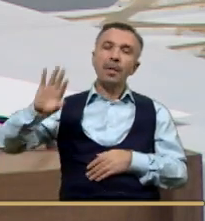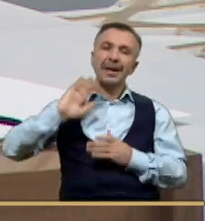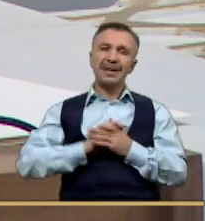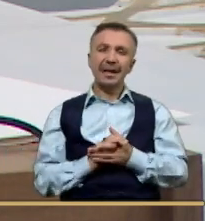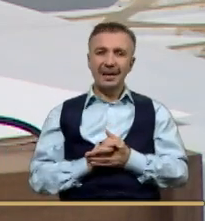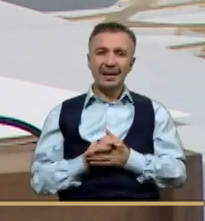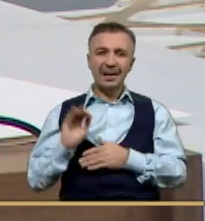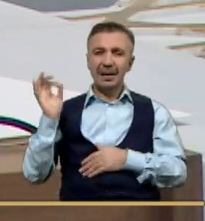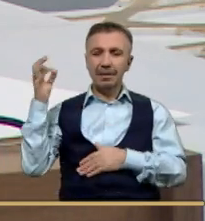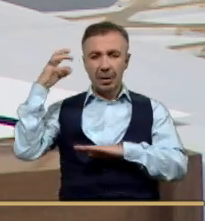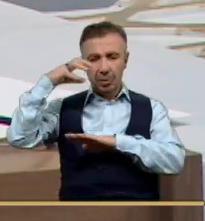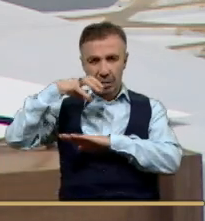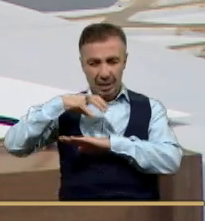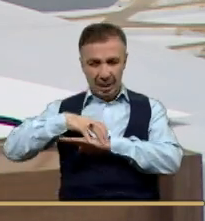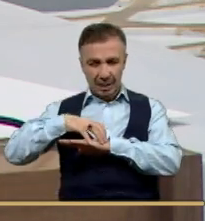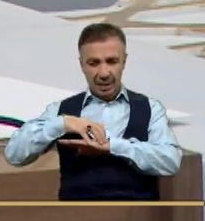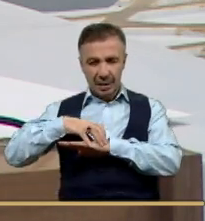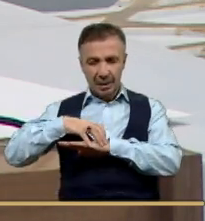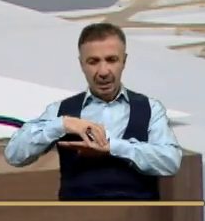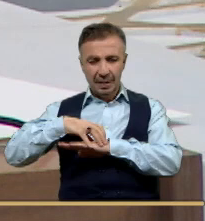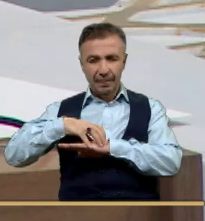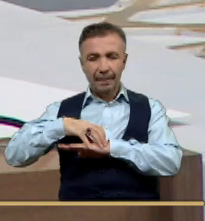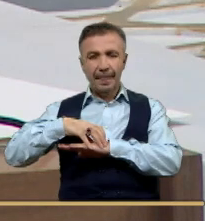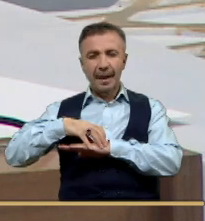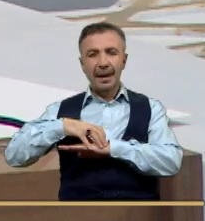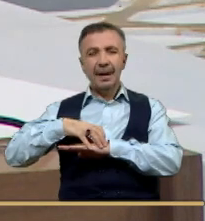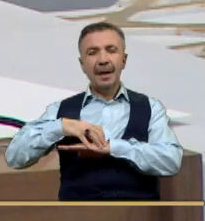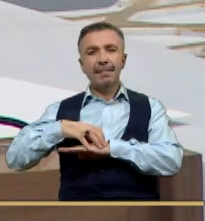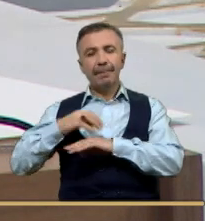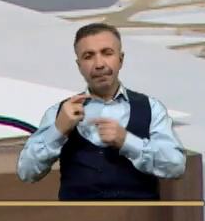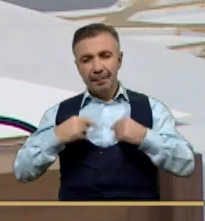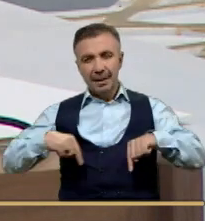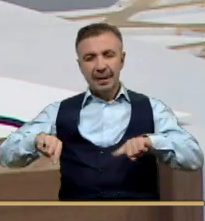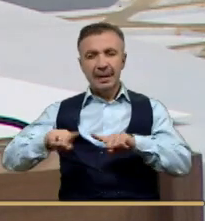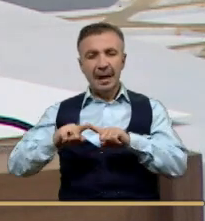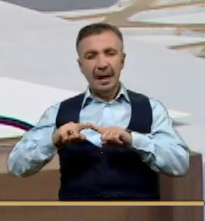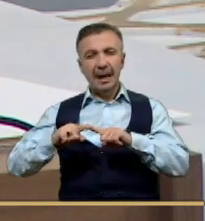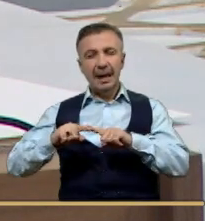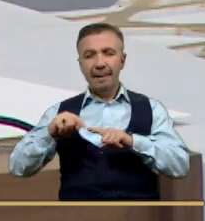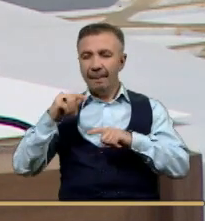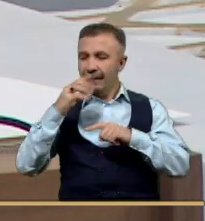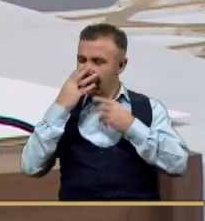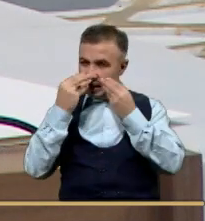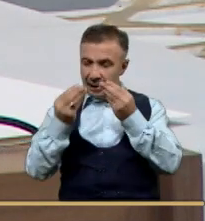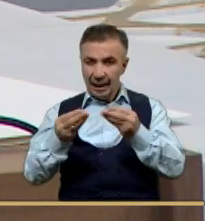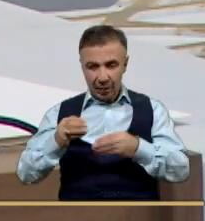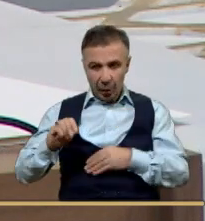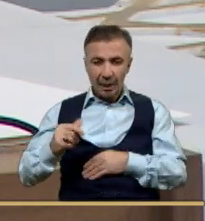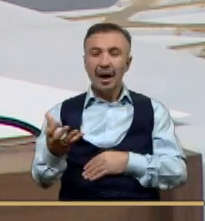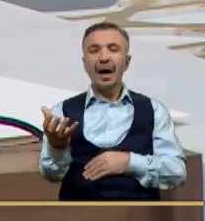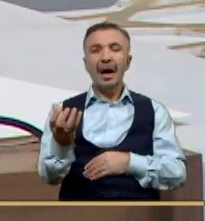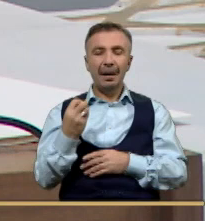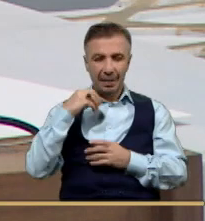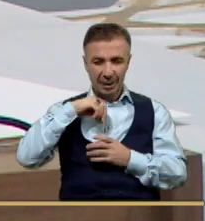Mescid-i Aksa'yı, Kudüs'ü ve bize vaat edilen toprakları almak için mücadele etmezseniz